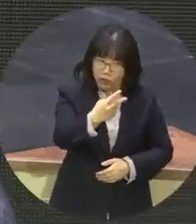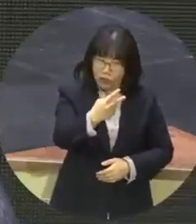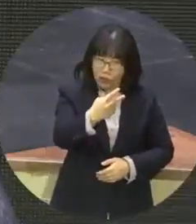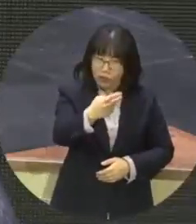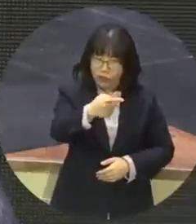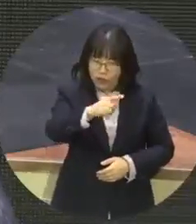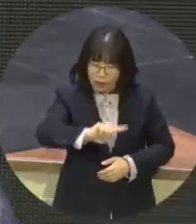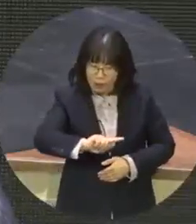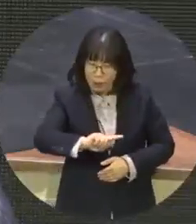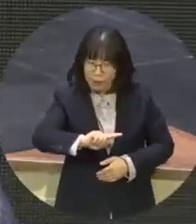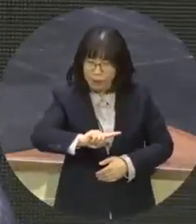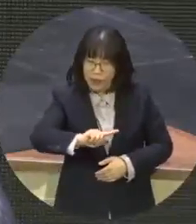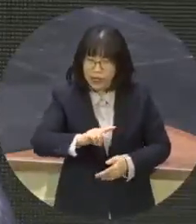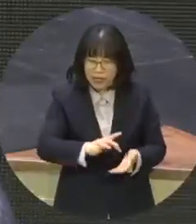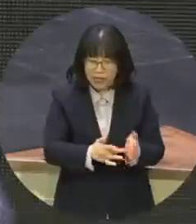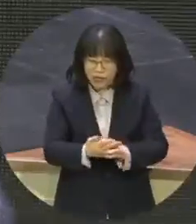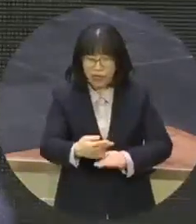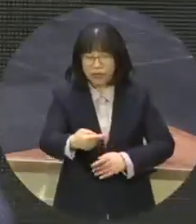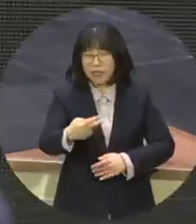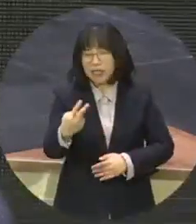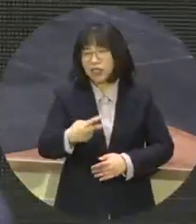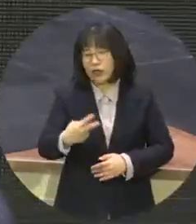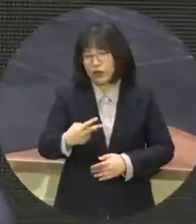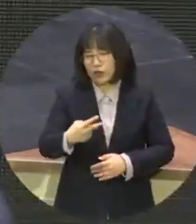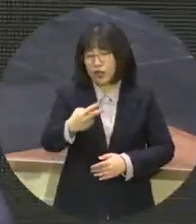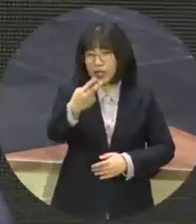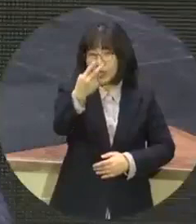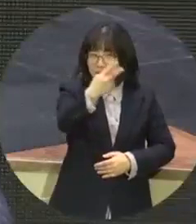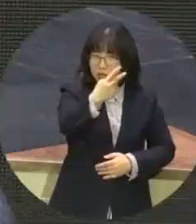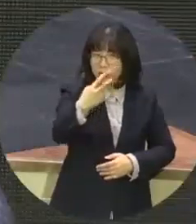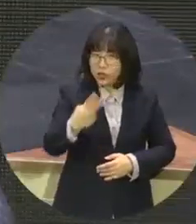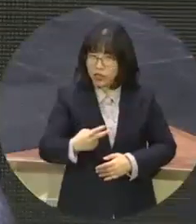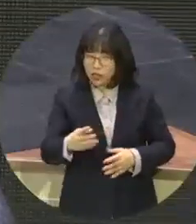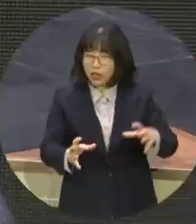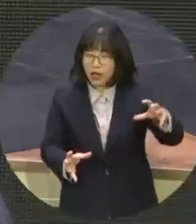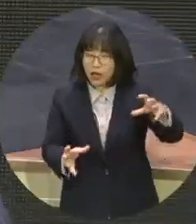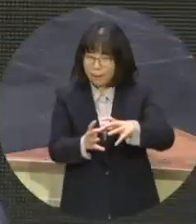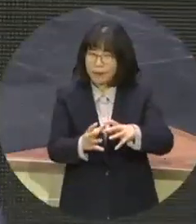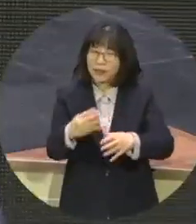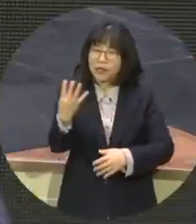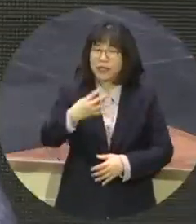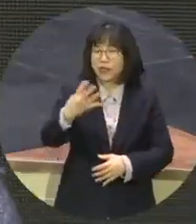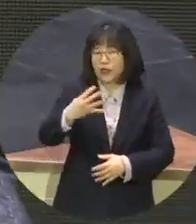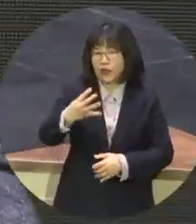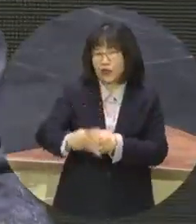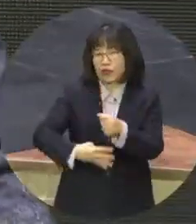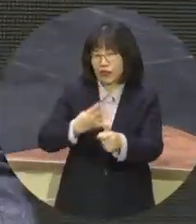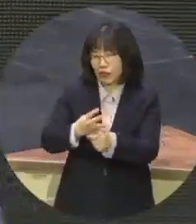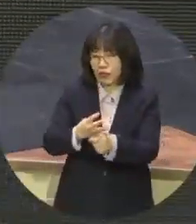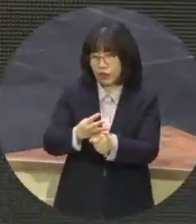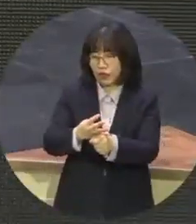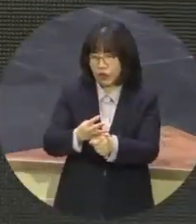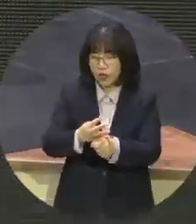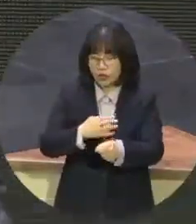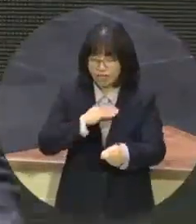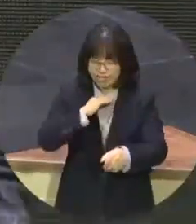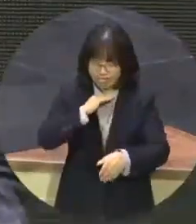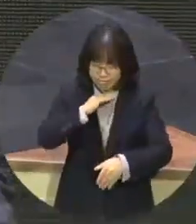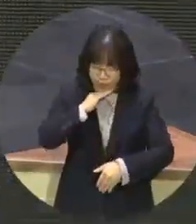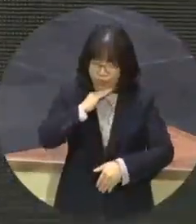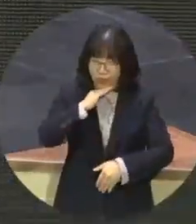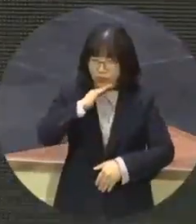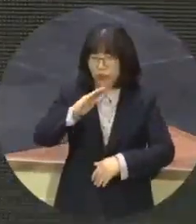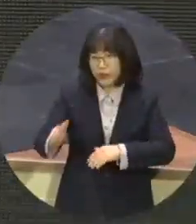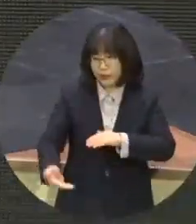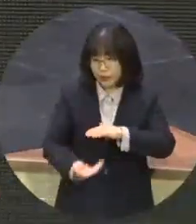2000년. 아브라함부터 예수님까지 2000년이에요. 4000년 걸렸어요. 하나님 시간표예요.